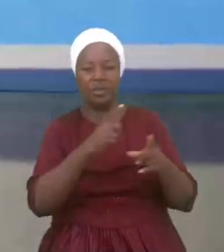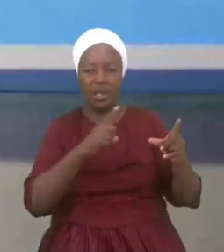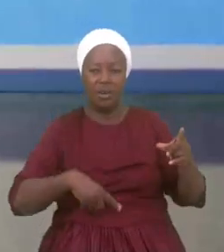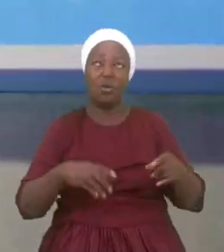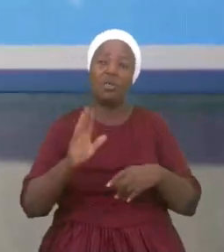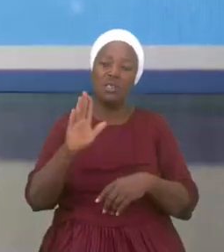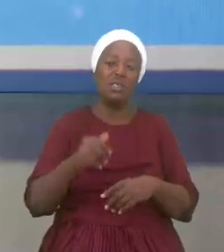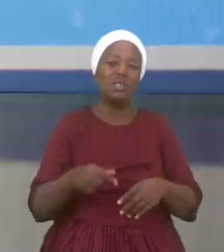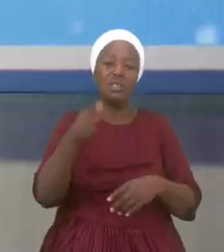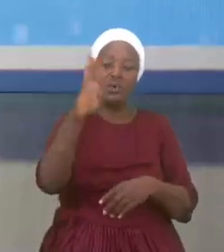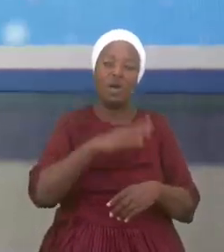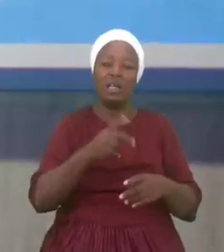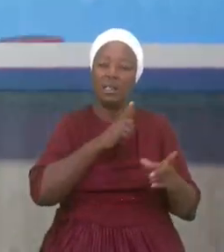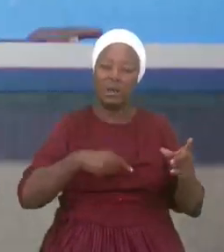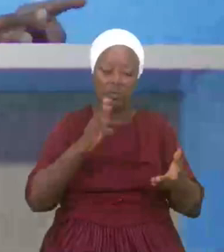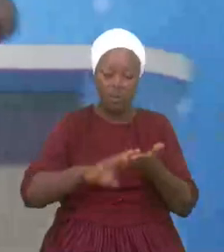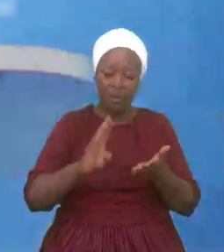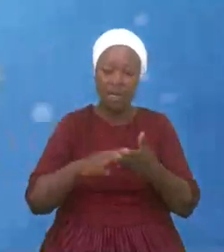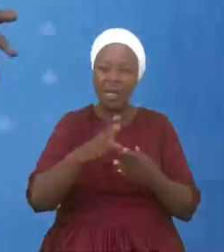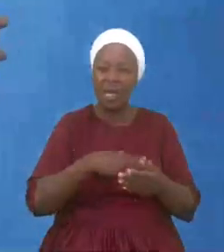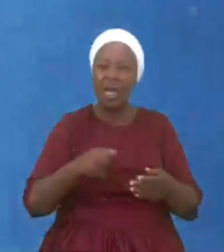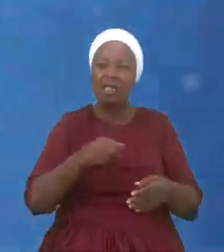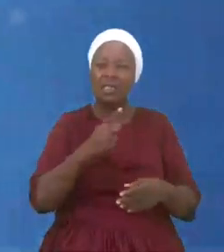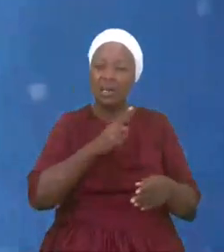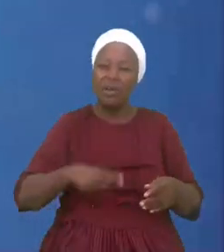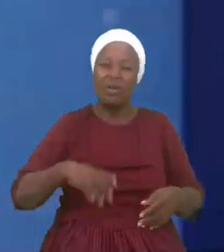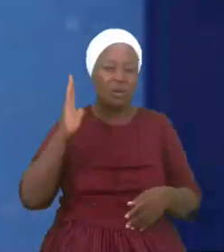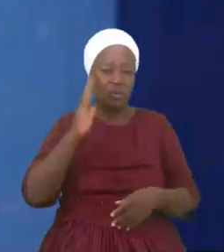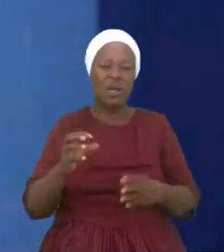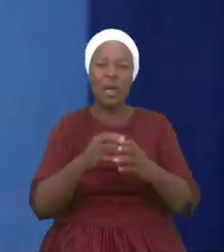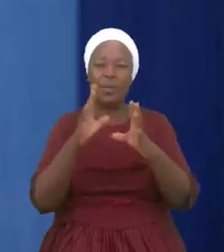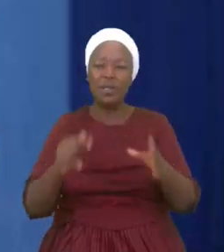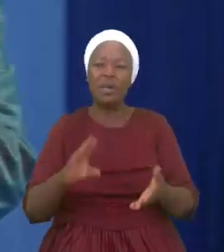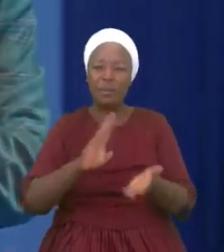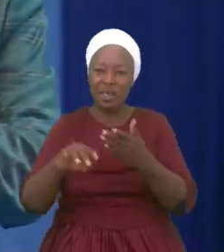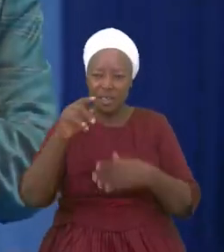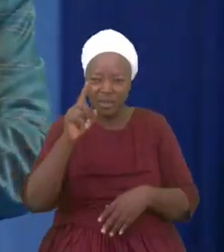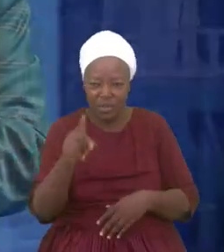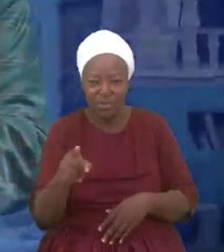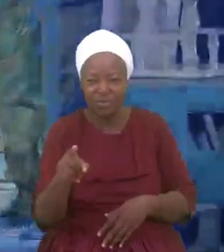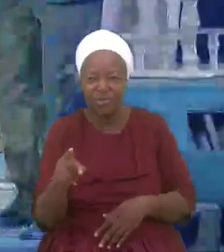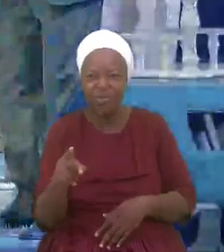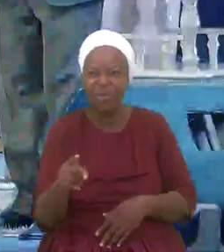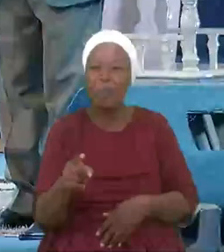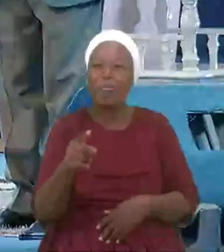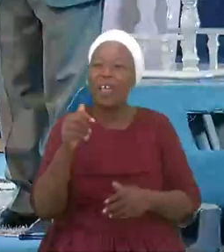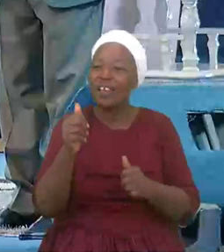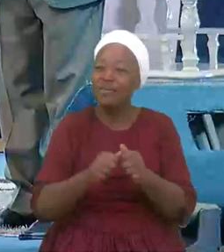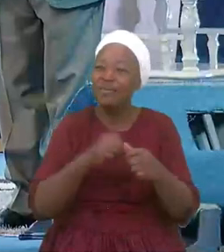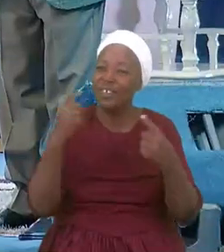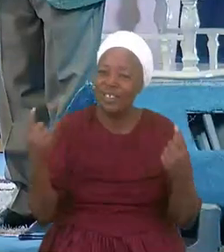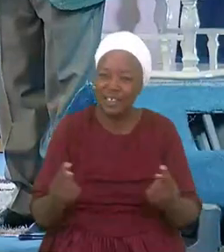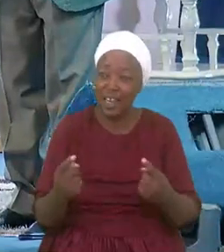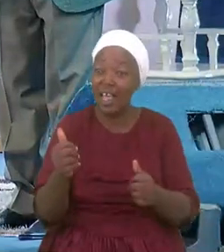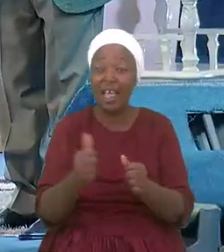à droite et je mets qui retournaie notre Dieu et le Seigneur va pas donner non seulement pardonner le Seigneur va pardonner